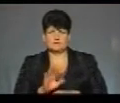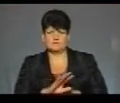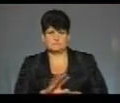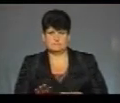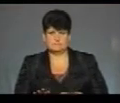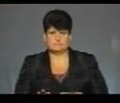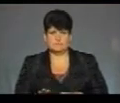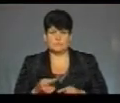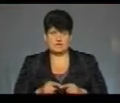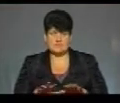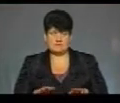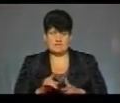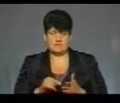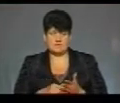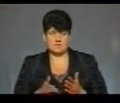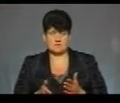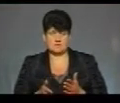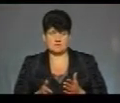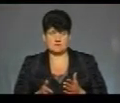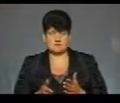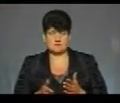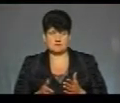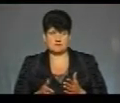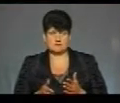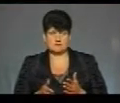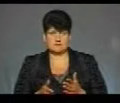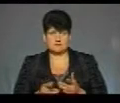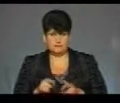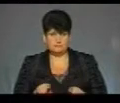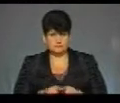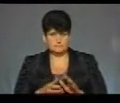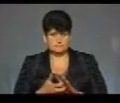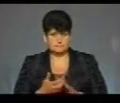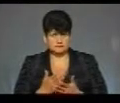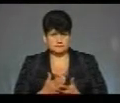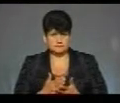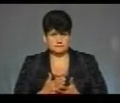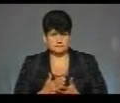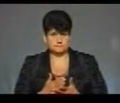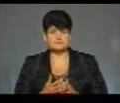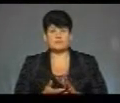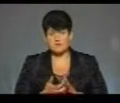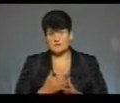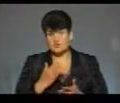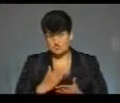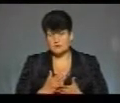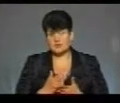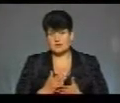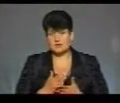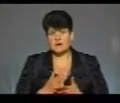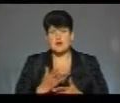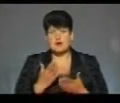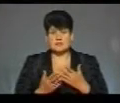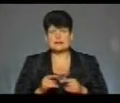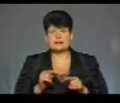це місцеве питання? Ну, власне, для чи мене тут також є нестача? Нестача, на жаль, є, так, але для того